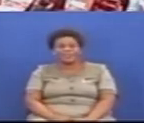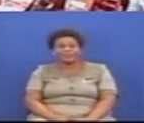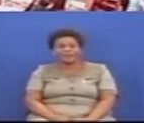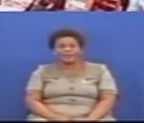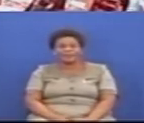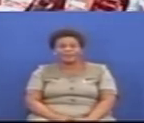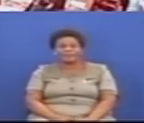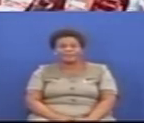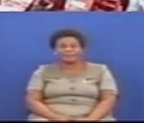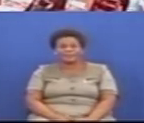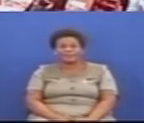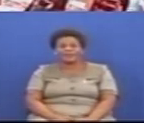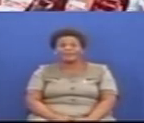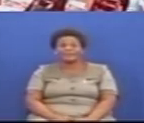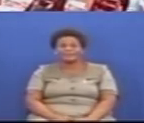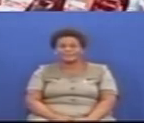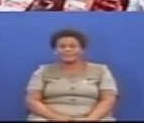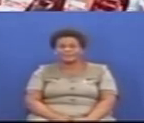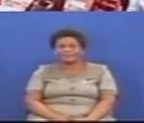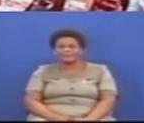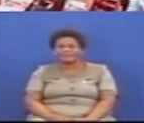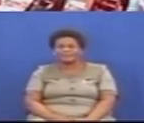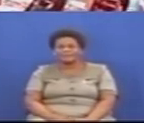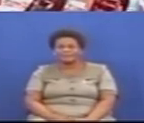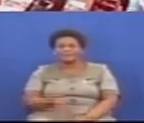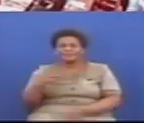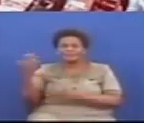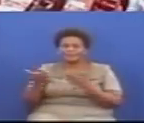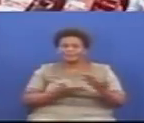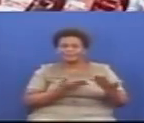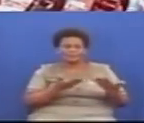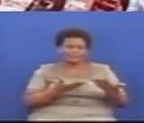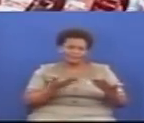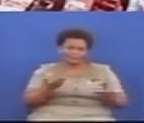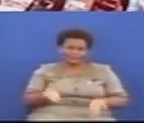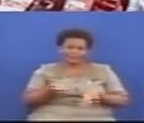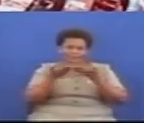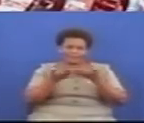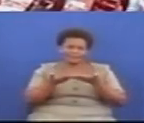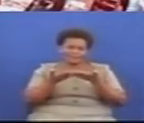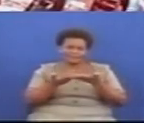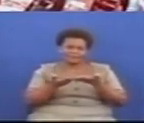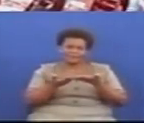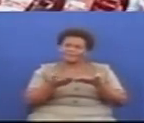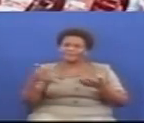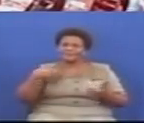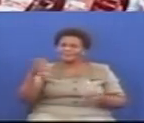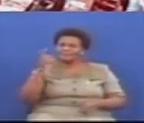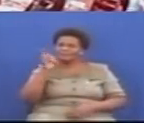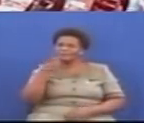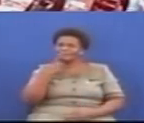Majibu ya swali hilo muhimu kutoka kwa baniani pekee, mheshimiwa Bagwanji.